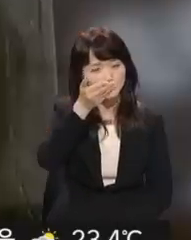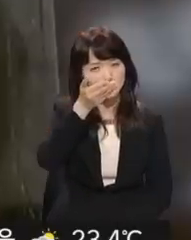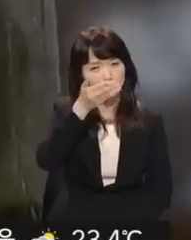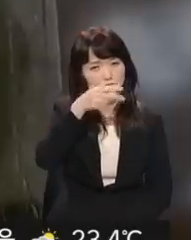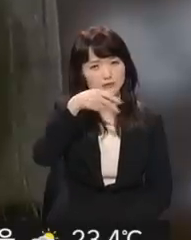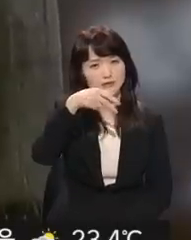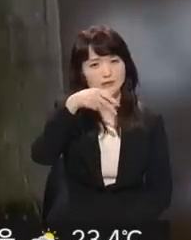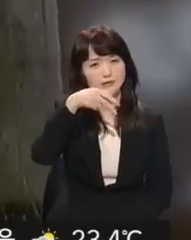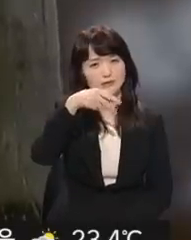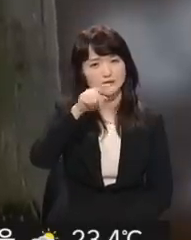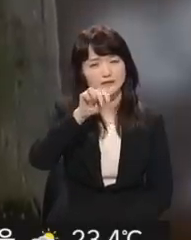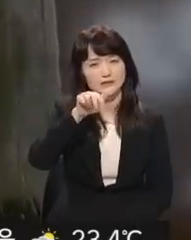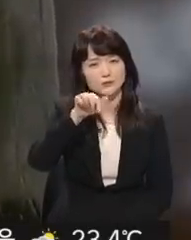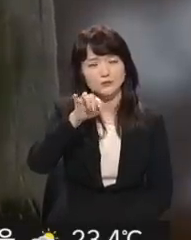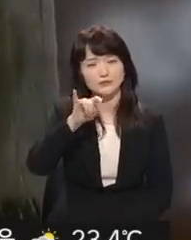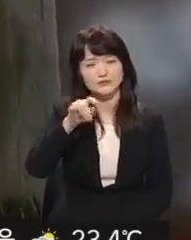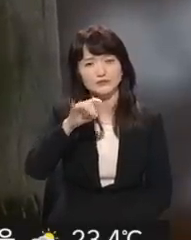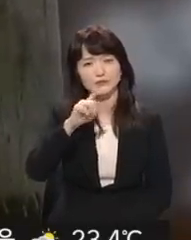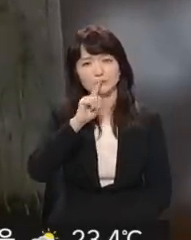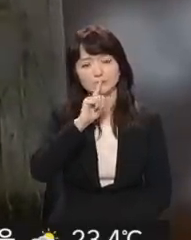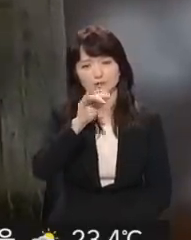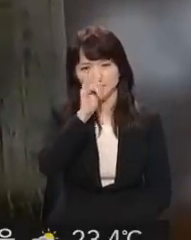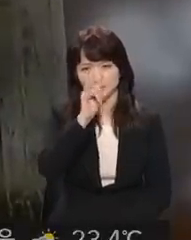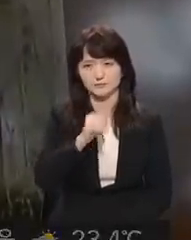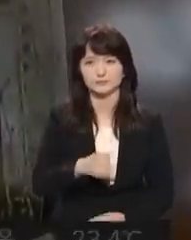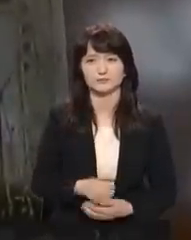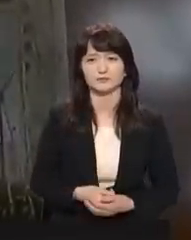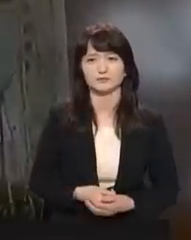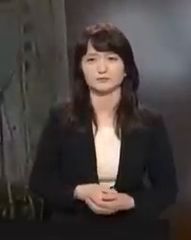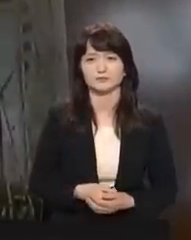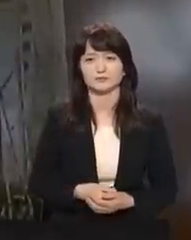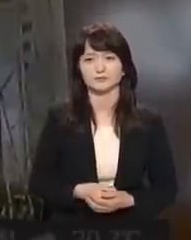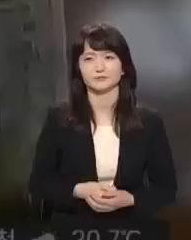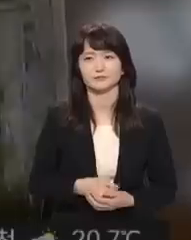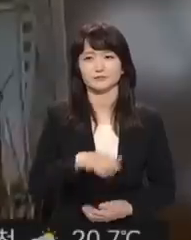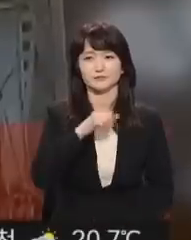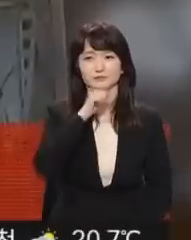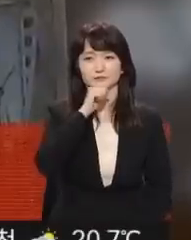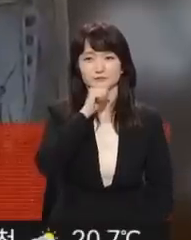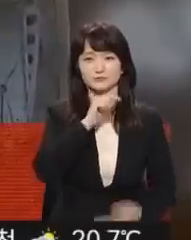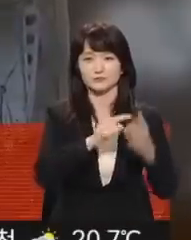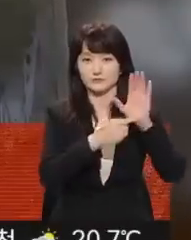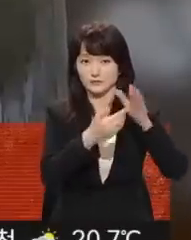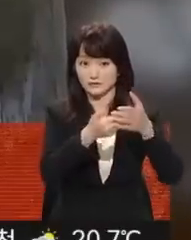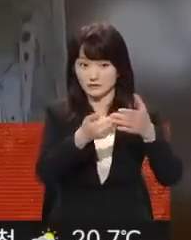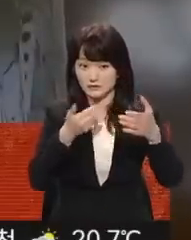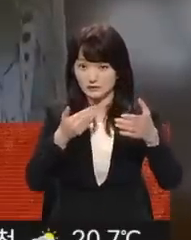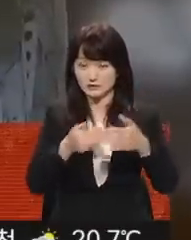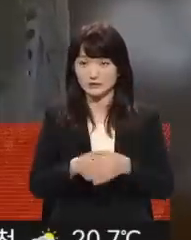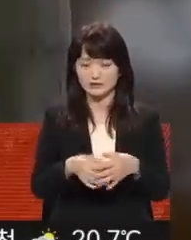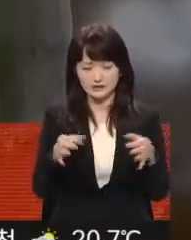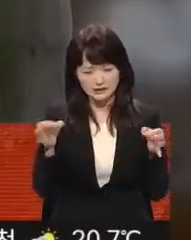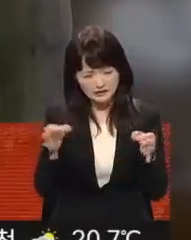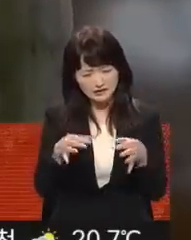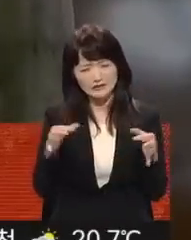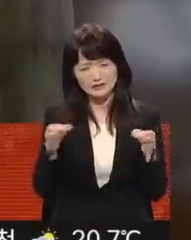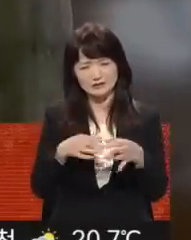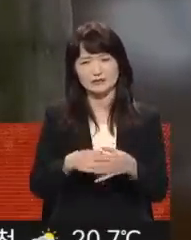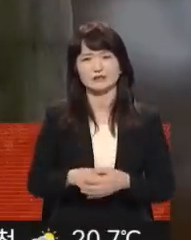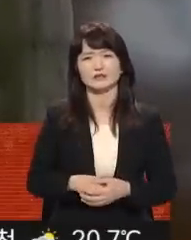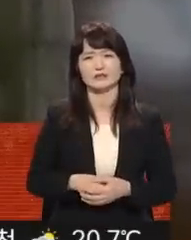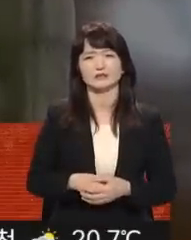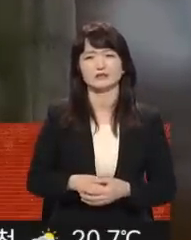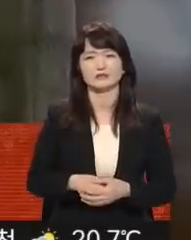얘기를 합니다 그래서 지금 이제 그 이유는 제가 이제이 점수가 나오기 전에도 순간순간 뻔한 거짓말을 하는 거 있지